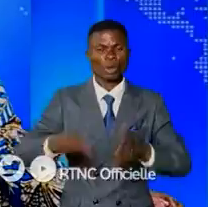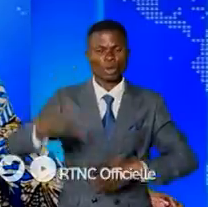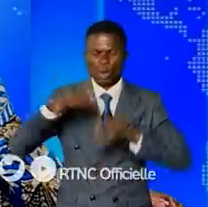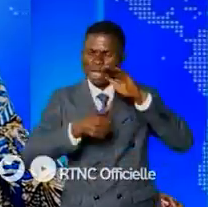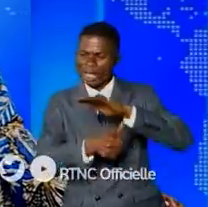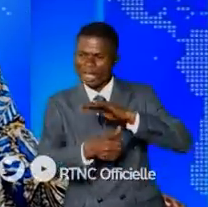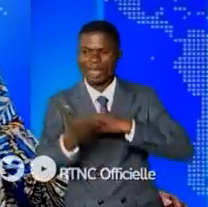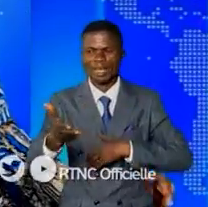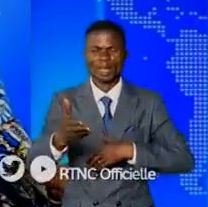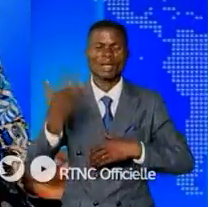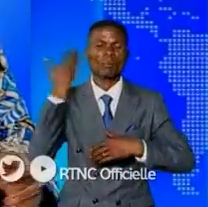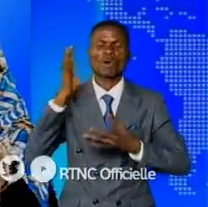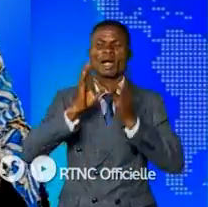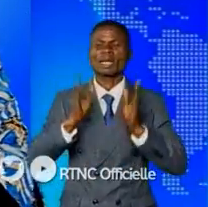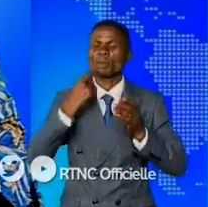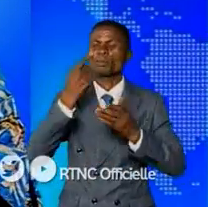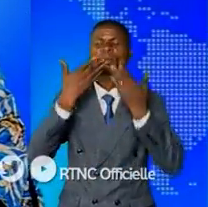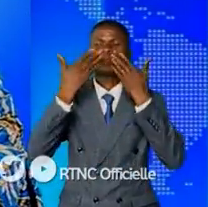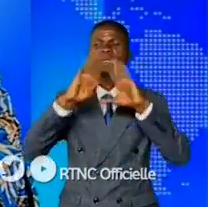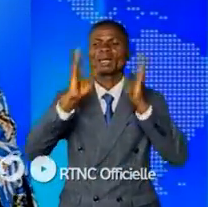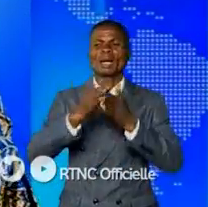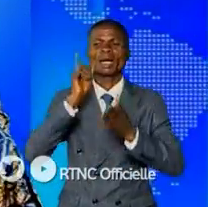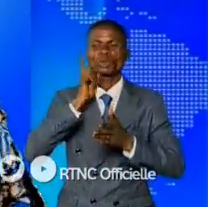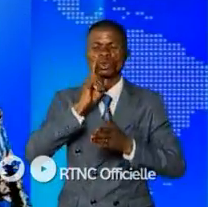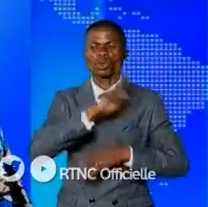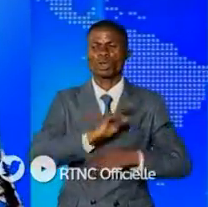me chargent de vous dire merci, chers téléspectateurs, et surtout,